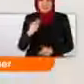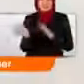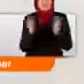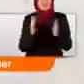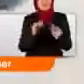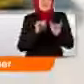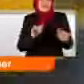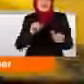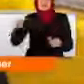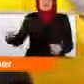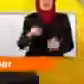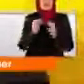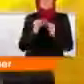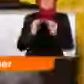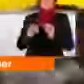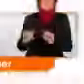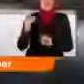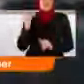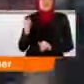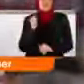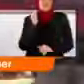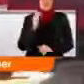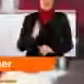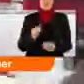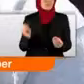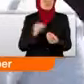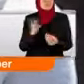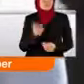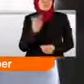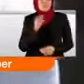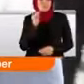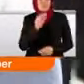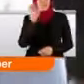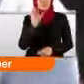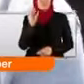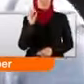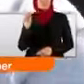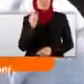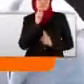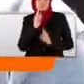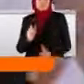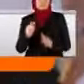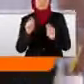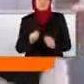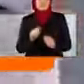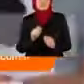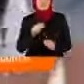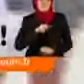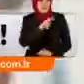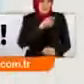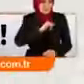Üstüne bir de fahiş fiyat uygulaması var ki turistler en çok bundan yaka silkiyor kısa mesafe oldu mu almıyorlar